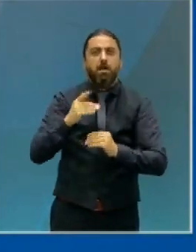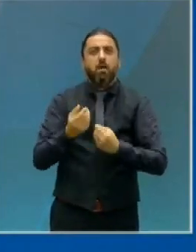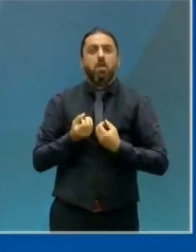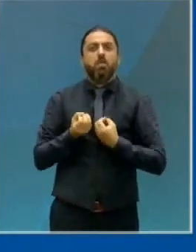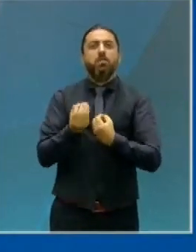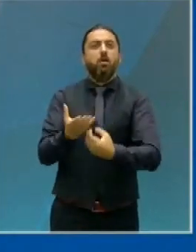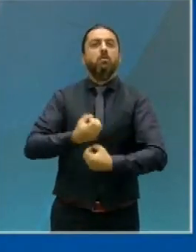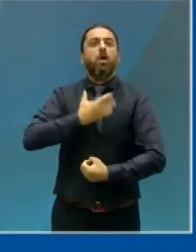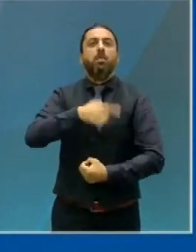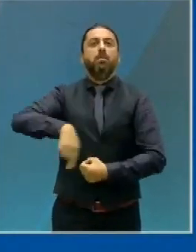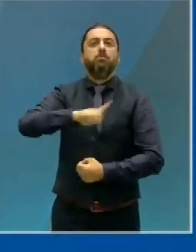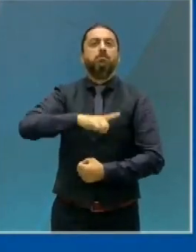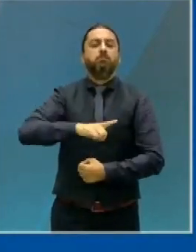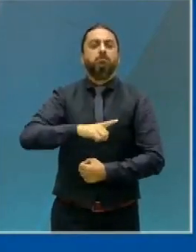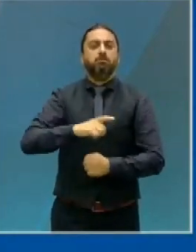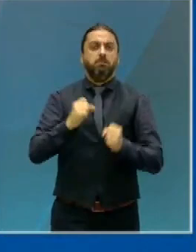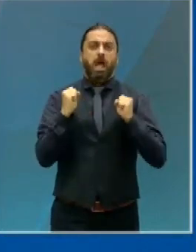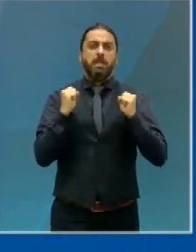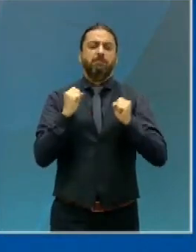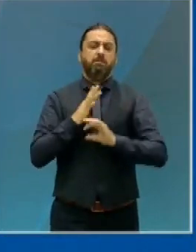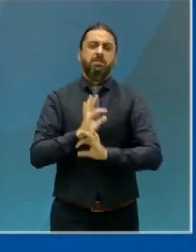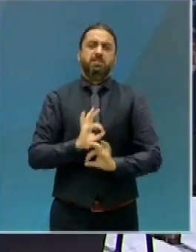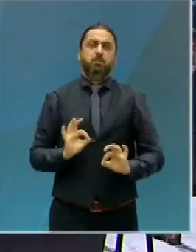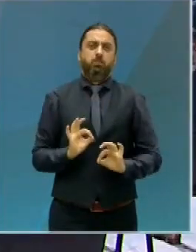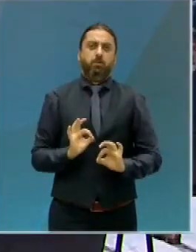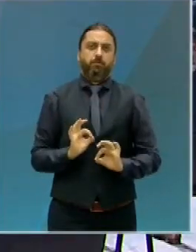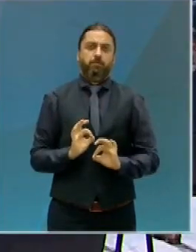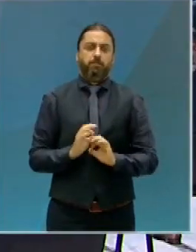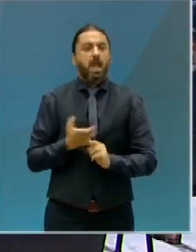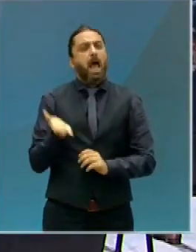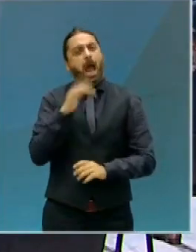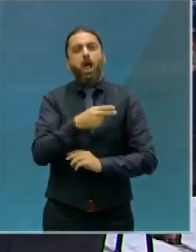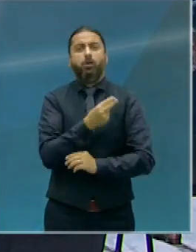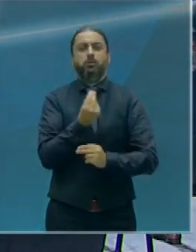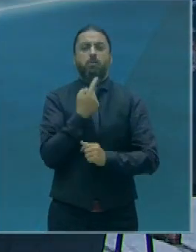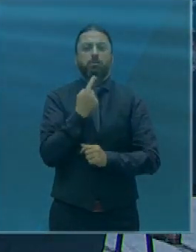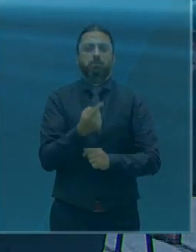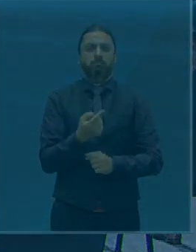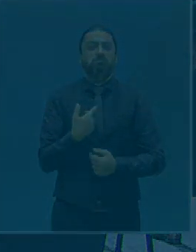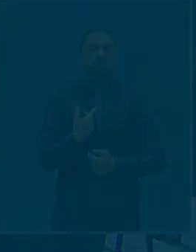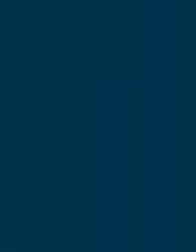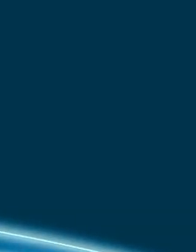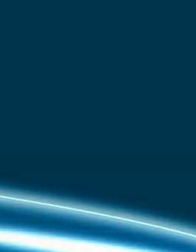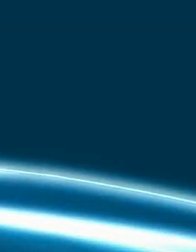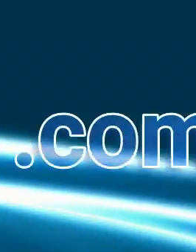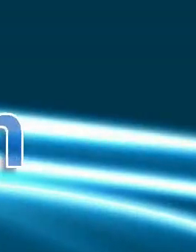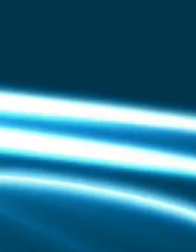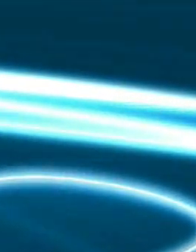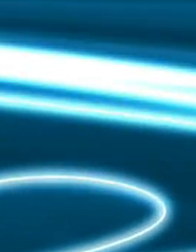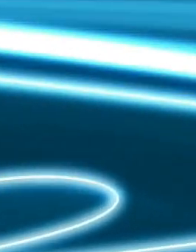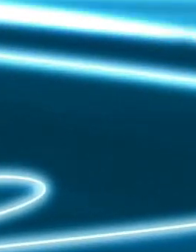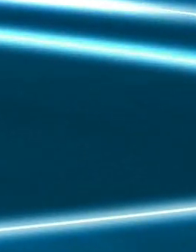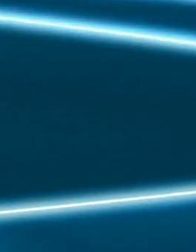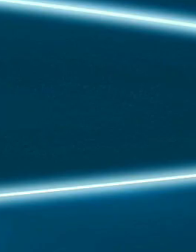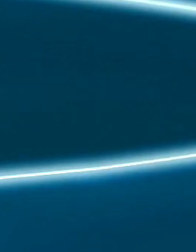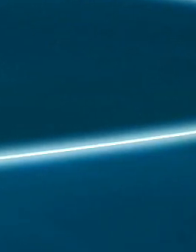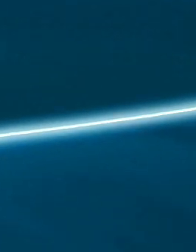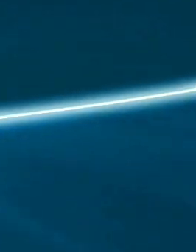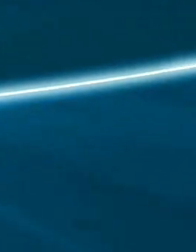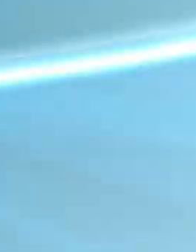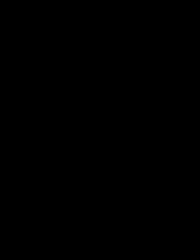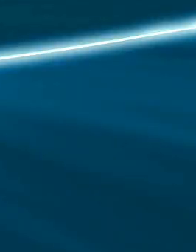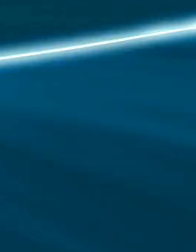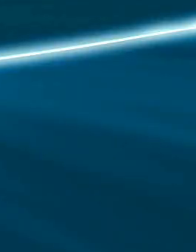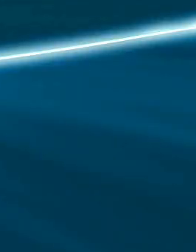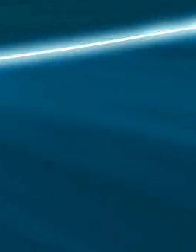πολίτη. Για να το πω διαφορετικά, είναι η καρδιά του υπεύθυνου πατριωτισμού τον οποίο πρεσβεύω και η προθετική